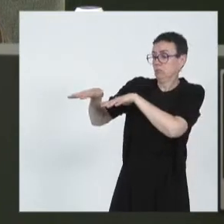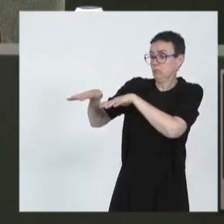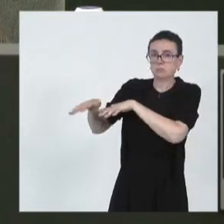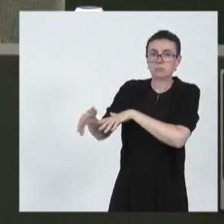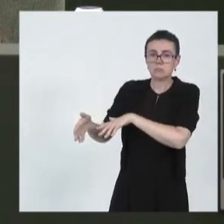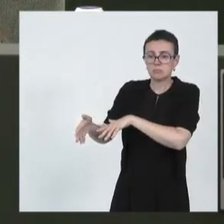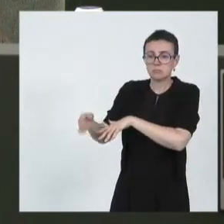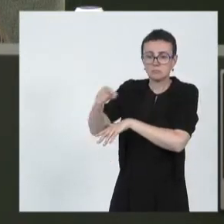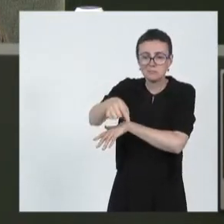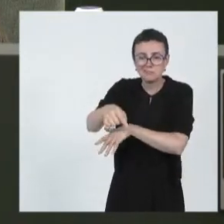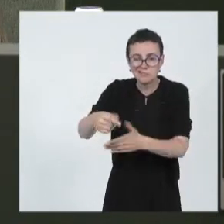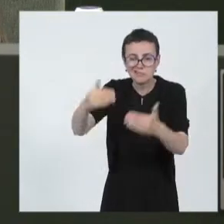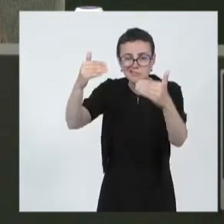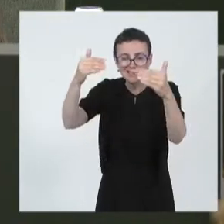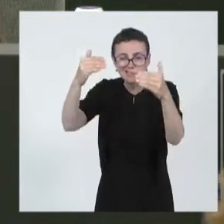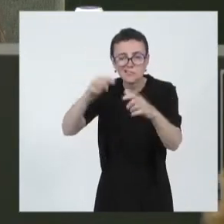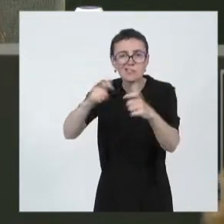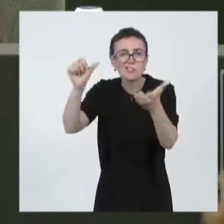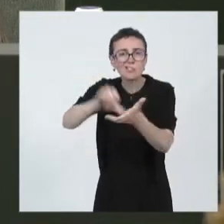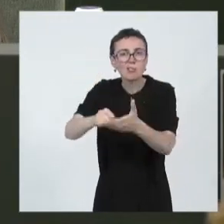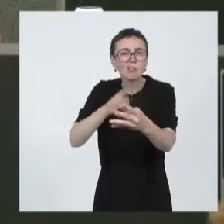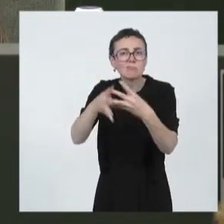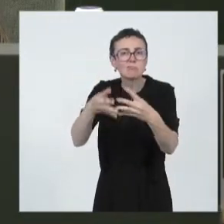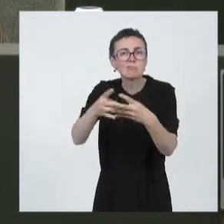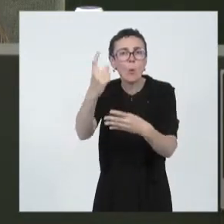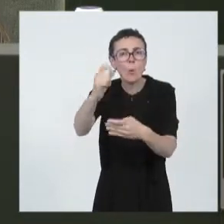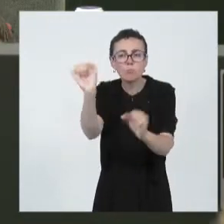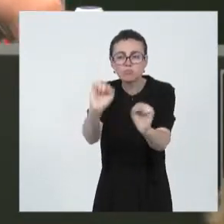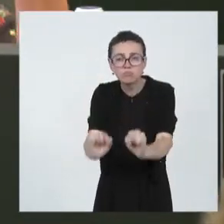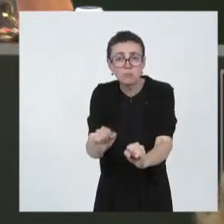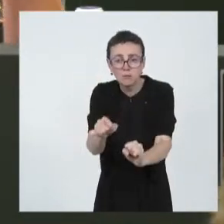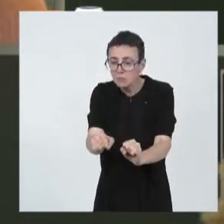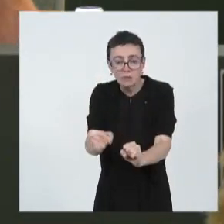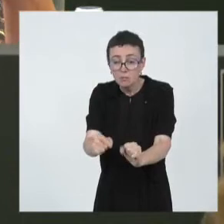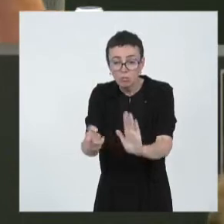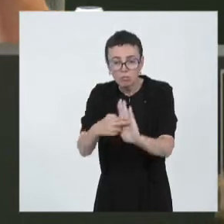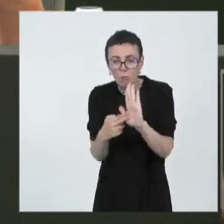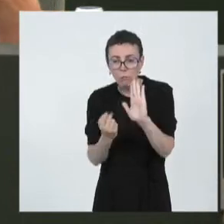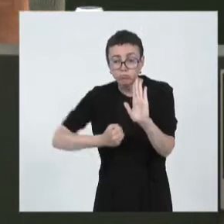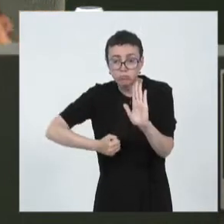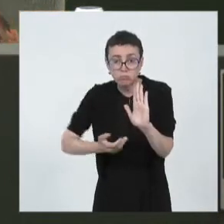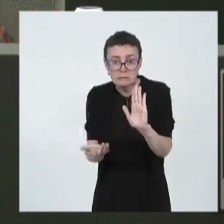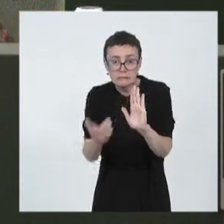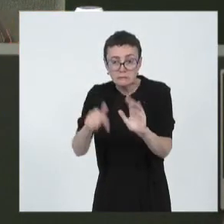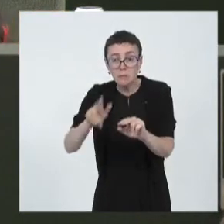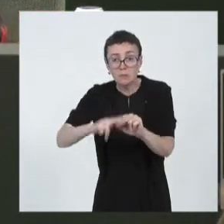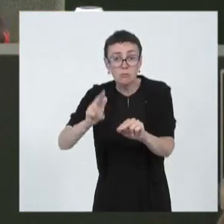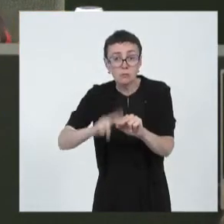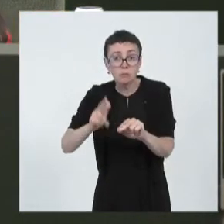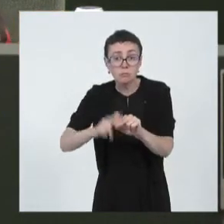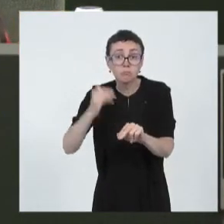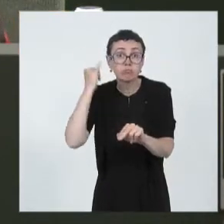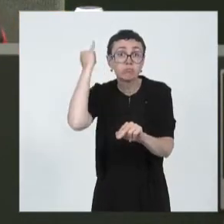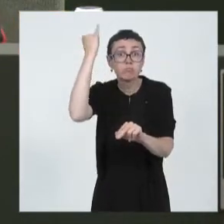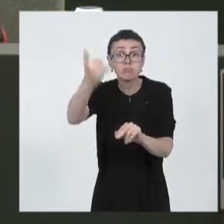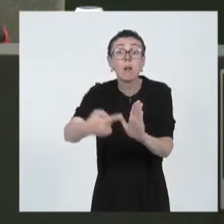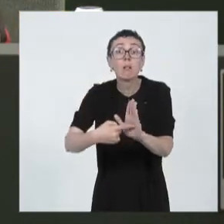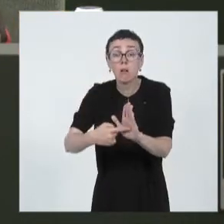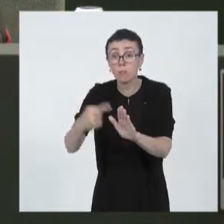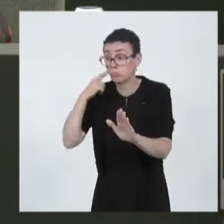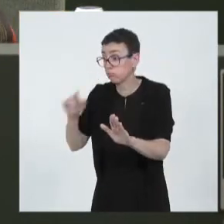Wattrelos n'est plus aux normes, elle ne parvient plus à gérer des débits trop importants. Il faudra attendre encore un certain nombre d'années pour qu'elle soit en capacité de